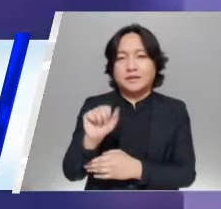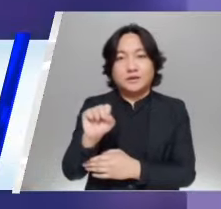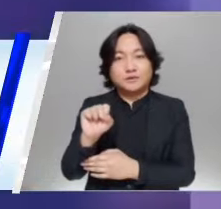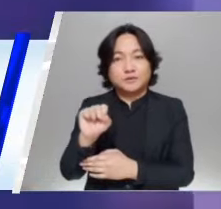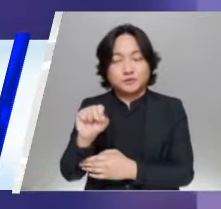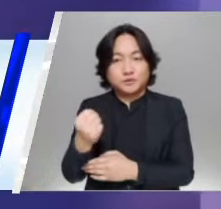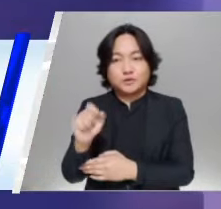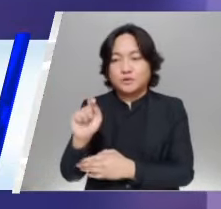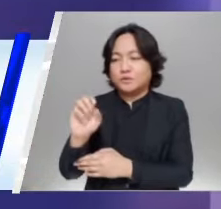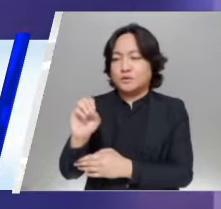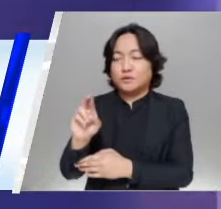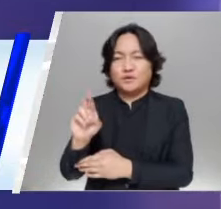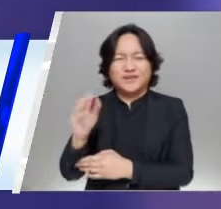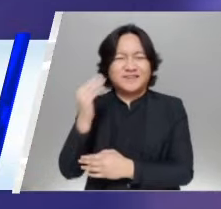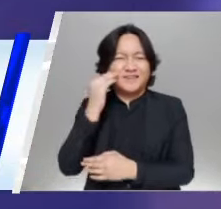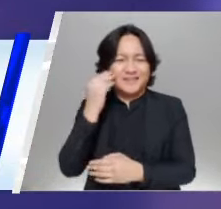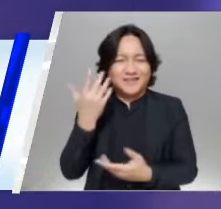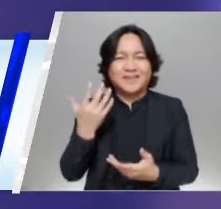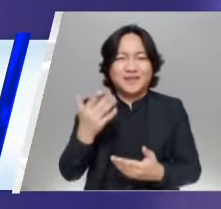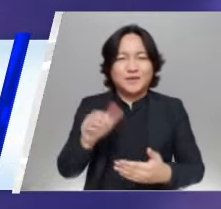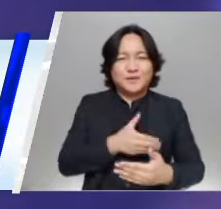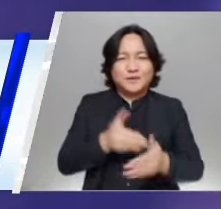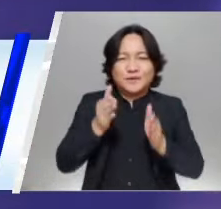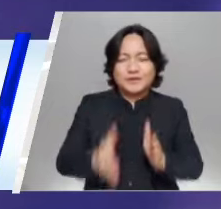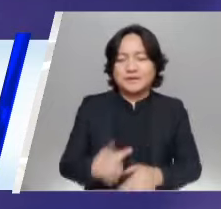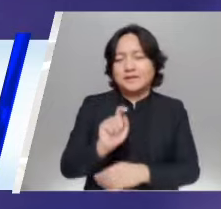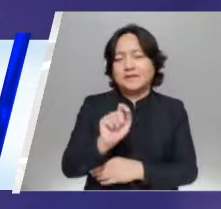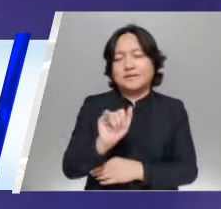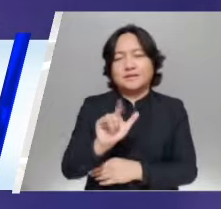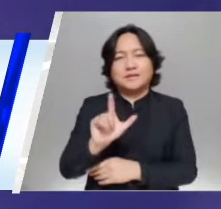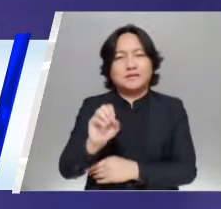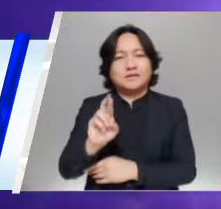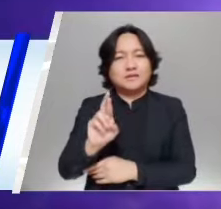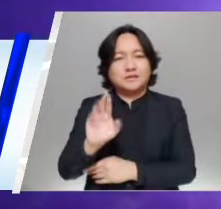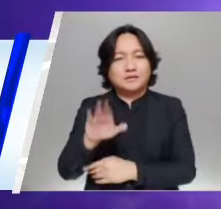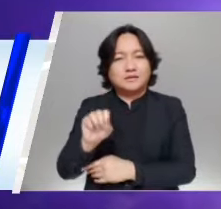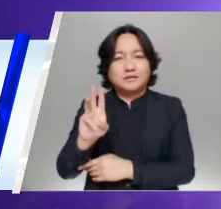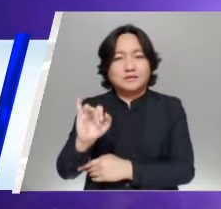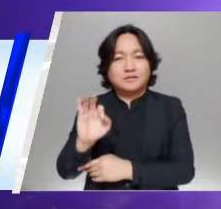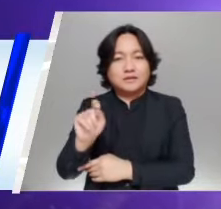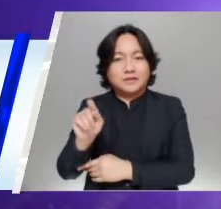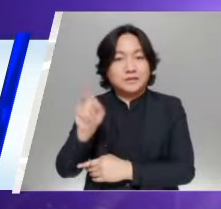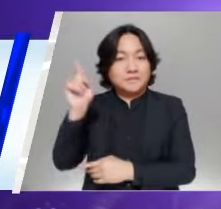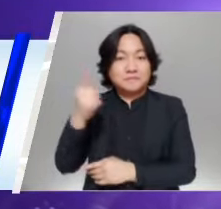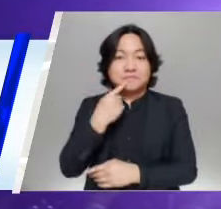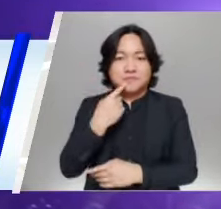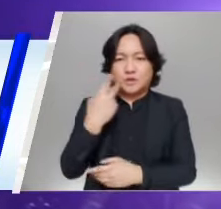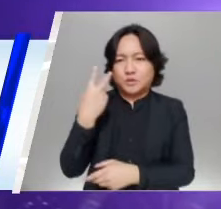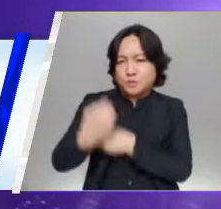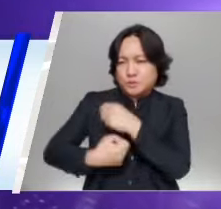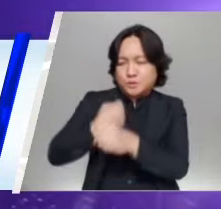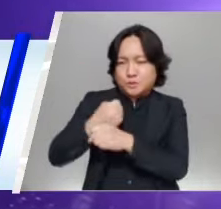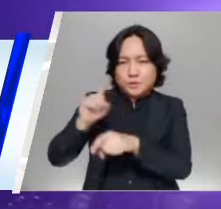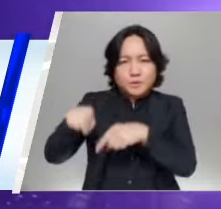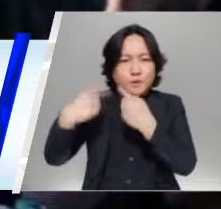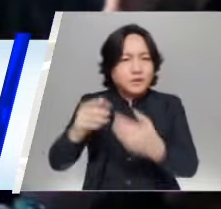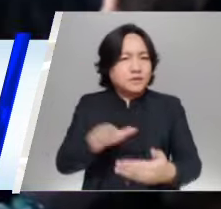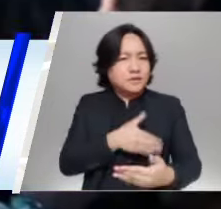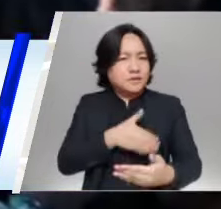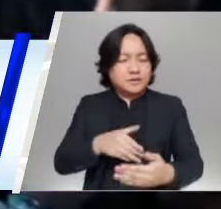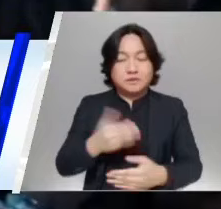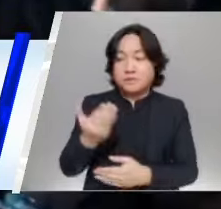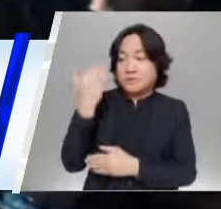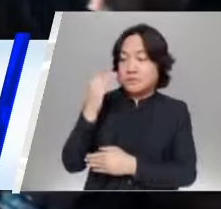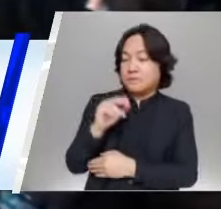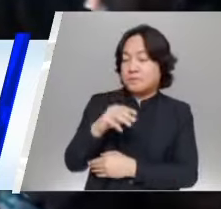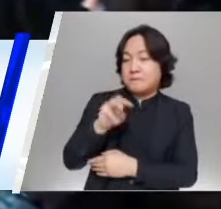Swift. Ginanap ang huling show sa Vancouver, Canada. Nagsimula noong March 2023 ang tour na umabot sa